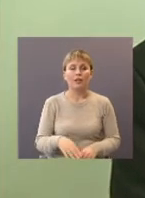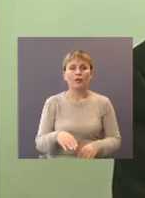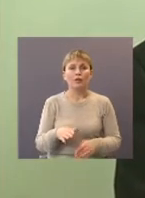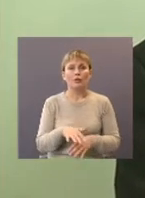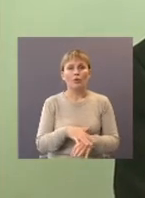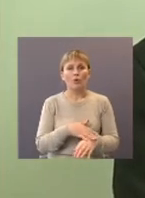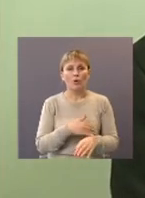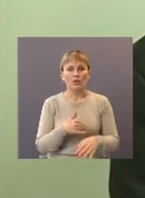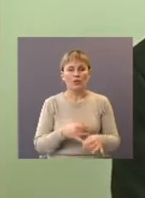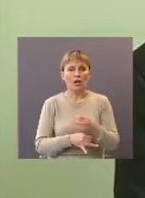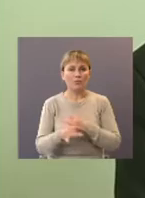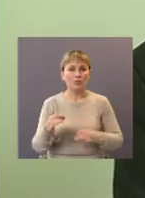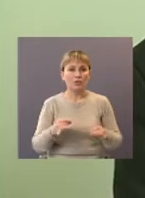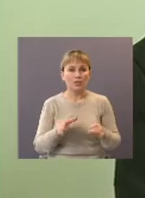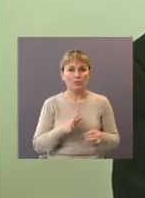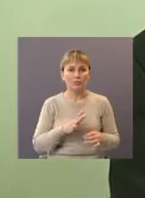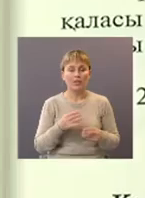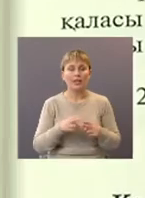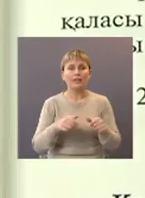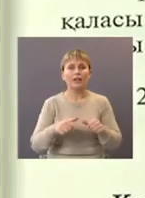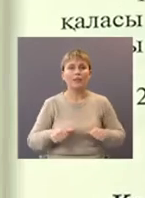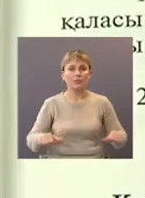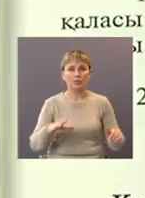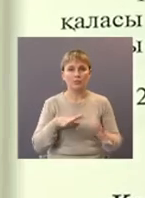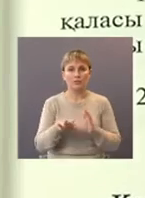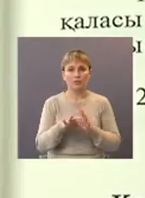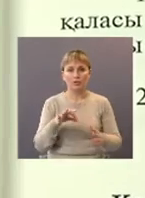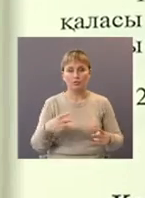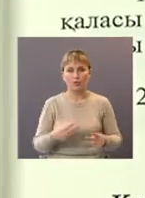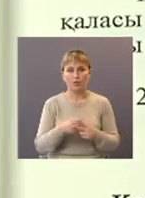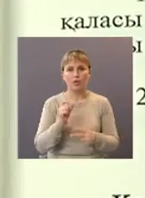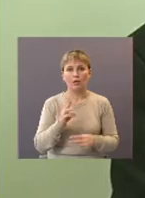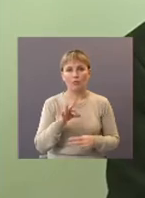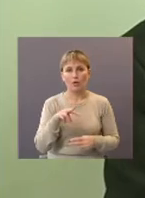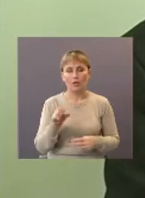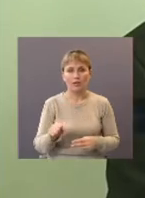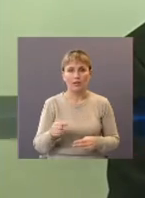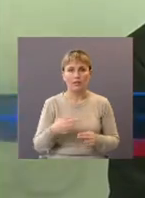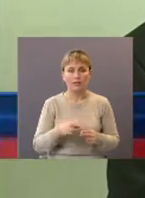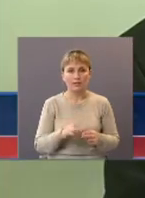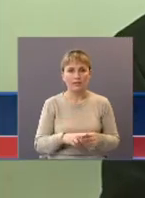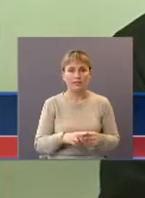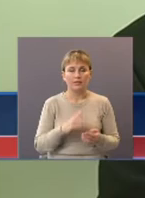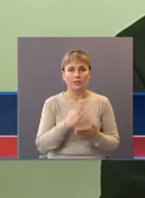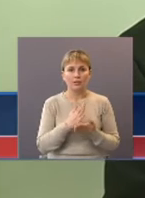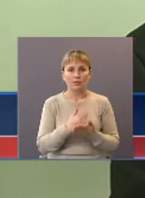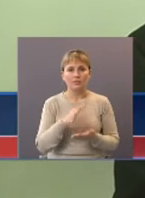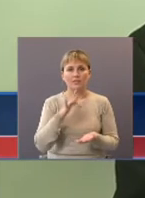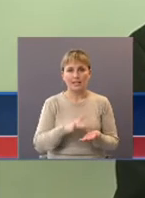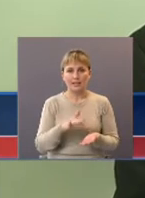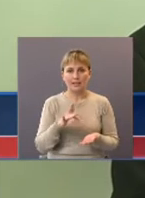обсуждений, значит, этой комиссии был выбран город Акмала. Акмала находится в